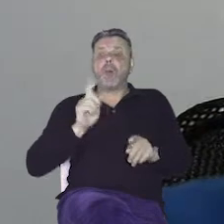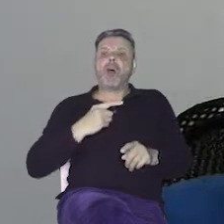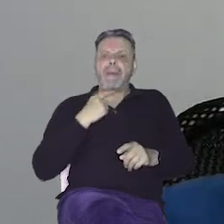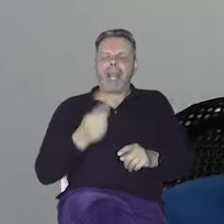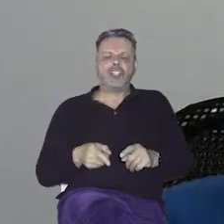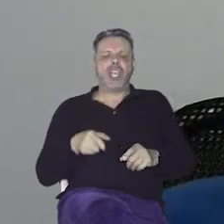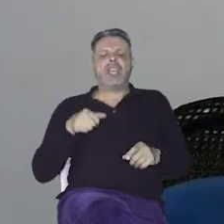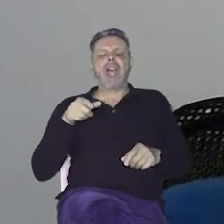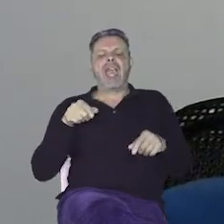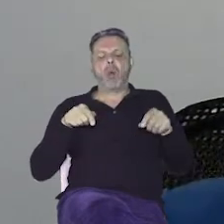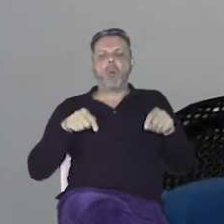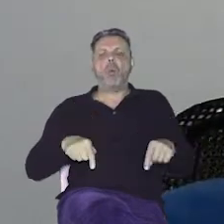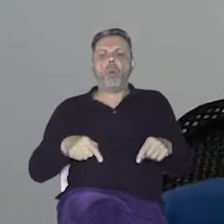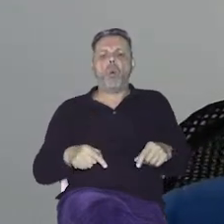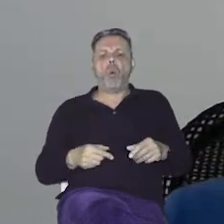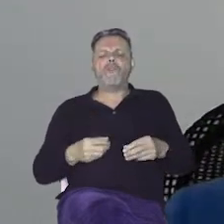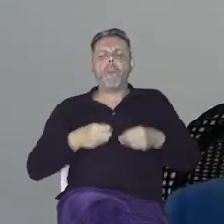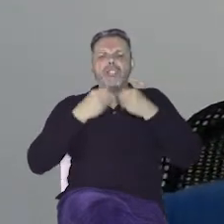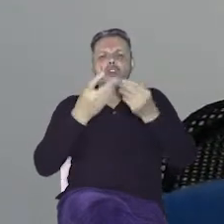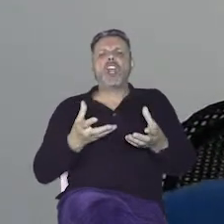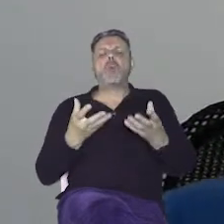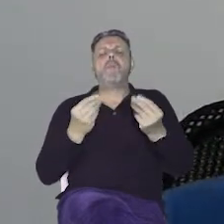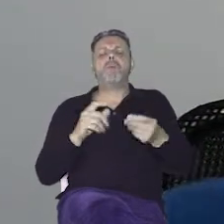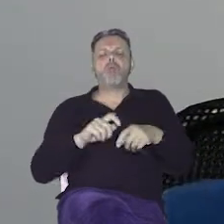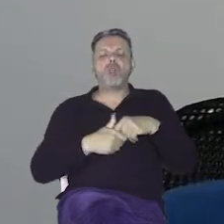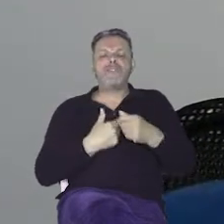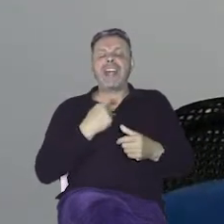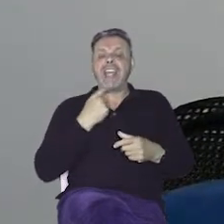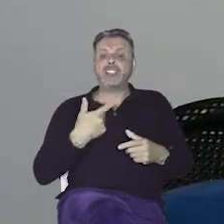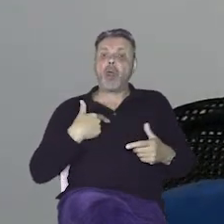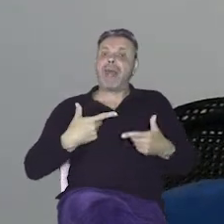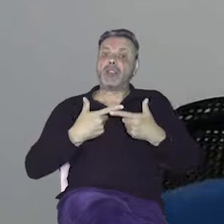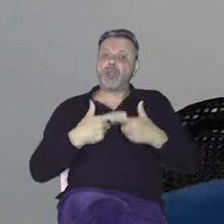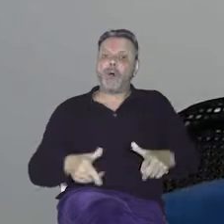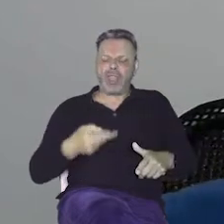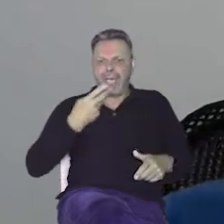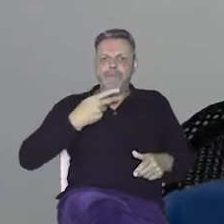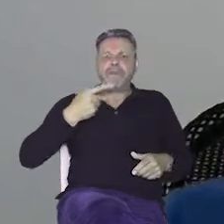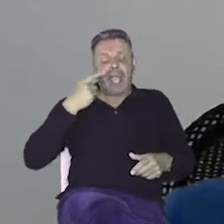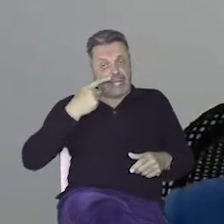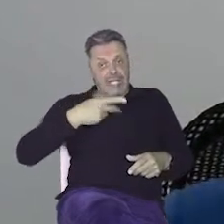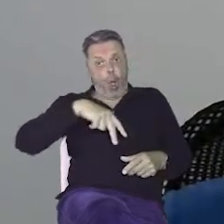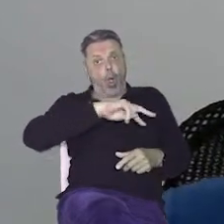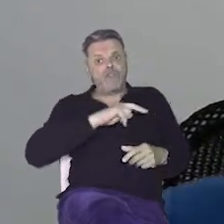u ovom iznošenju puno toga rečeno, pa mi dozvolite osvrnuti se na nekoliko stvari.